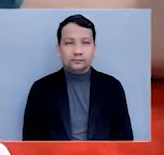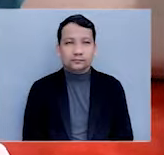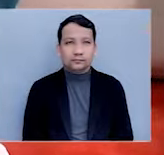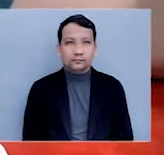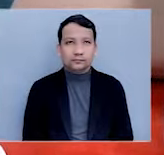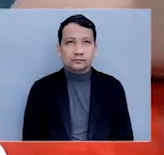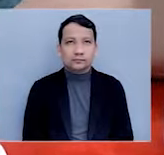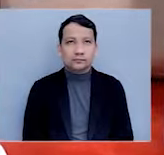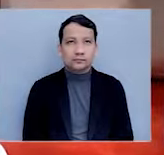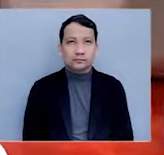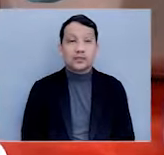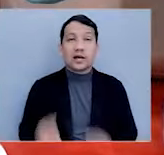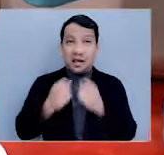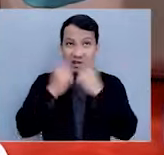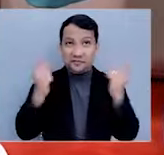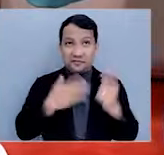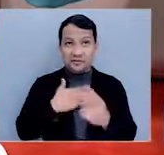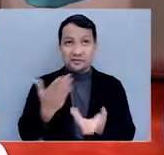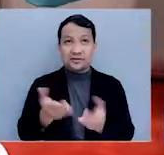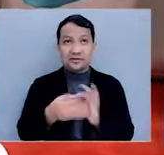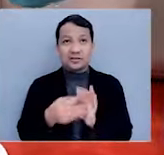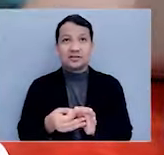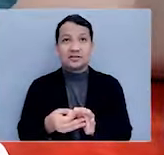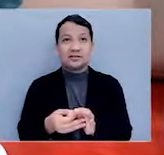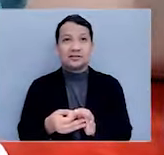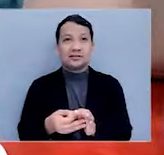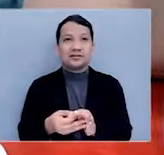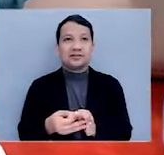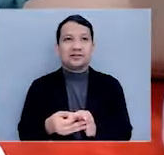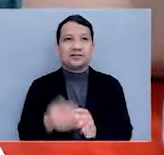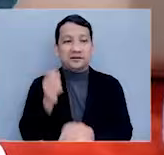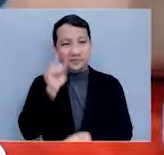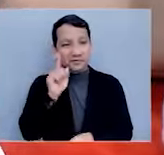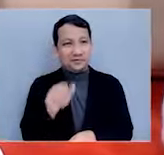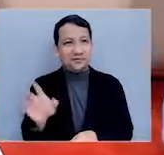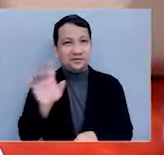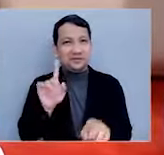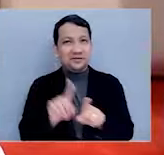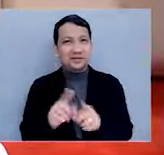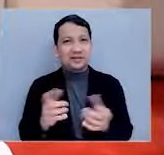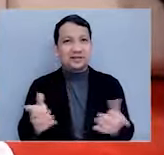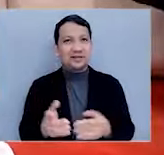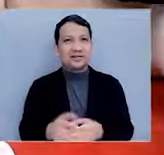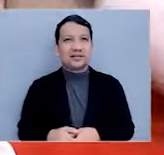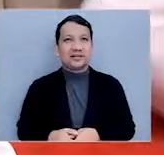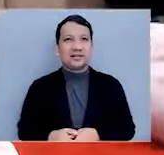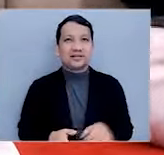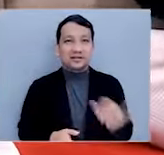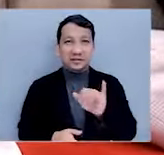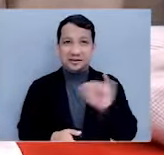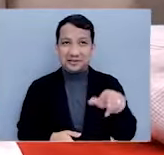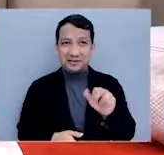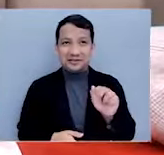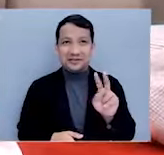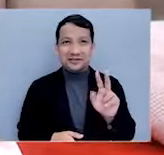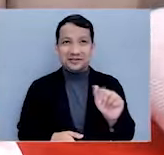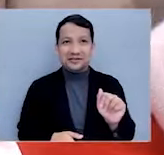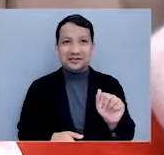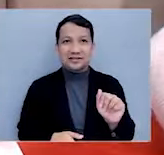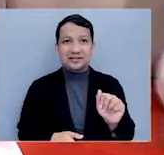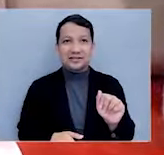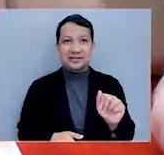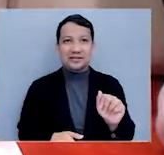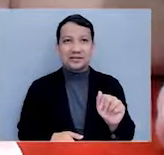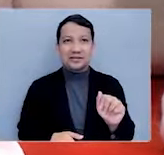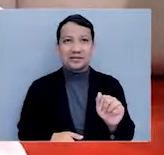Ito na ang aking sorpresa dito sa Good Morning, kapatid. Pwede na, pwede. Java, Java chip para sa mga. Ay, nako.